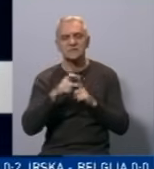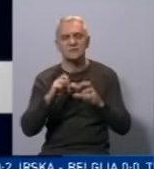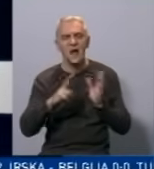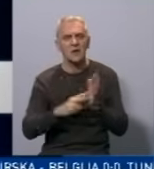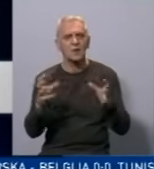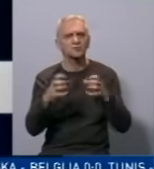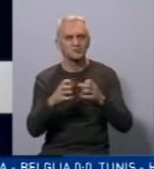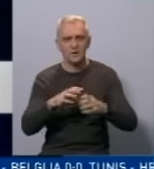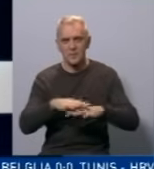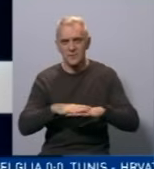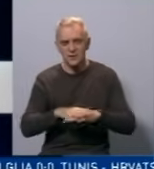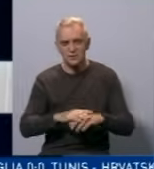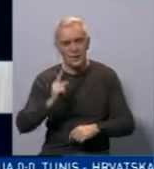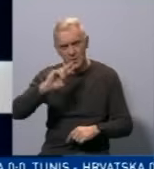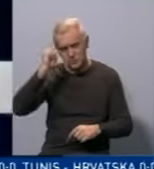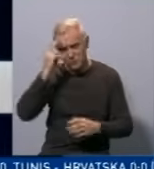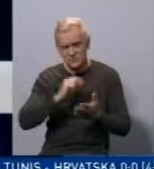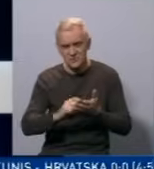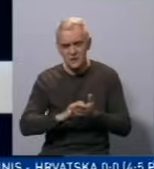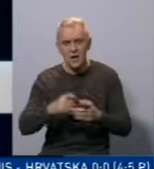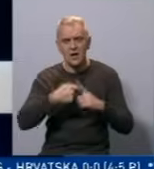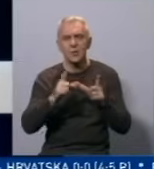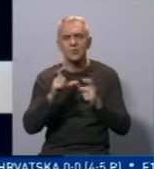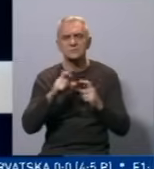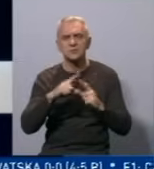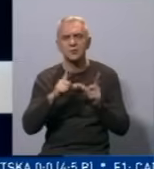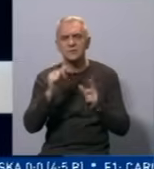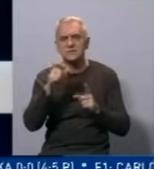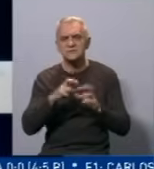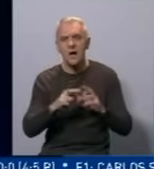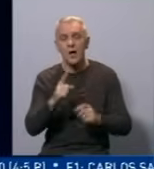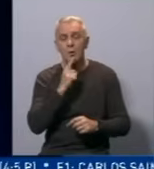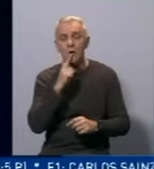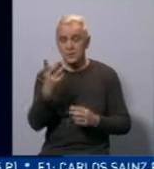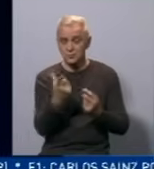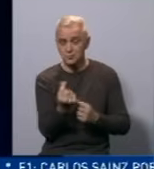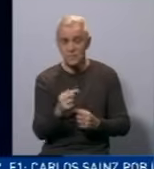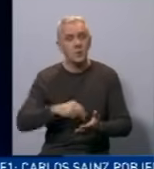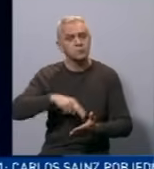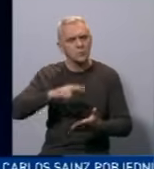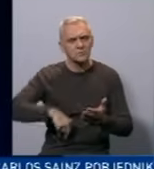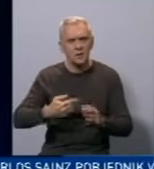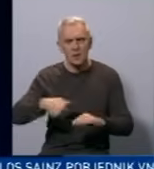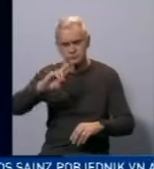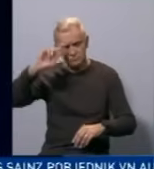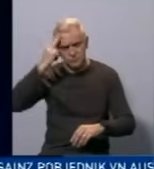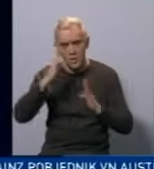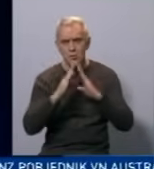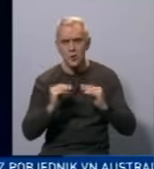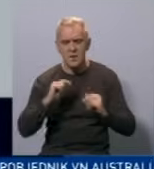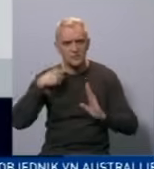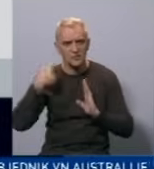mrežama. Oglasio se i poznati reditelj Emir Kusturica, koji sa Abdulahom Sidranom potpisuje neke od kultnih domaćih